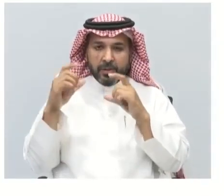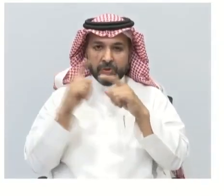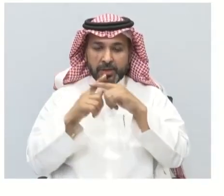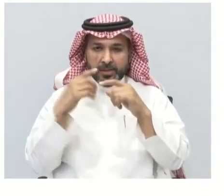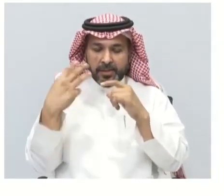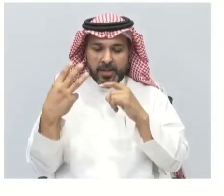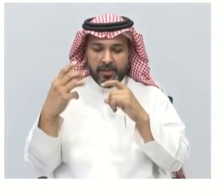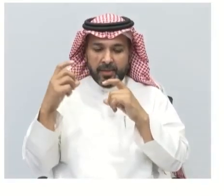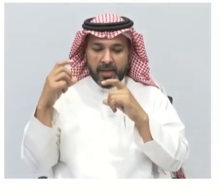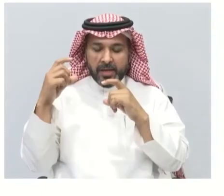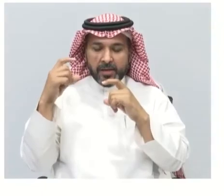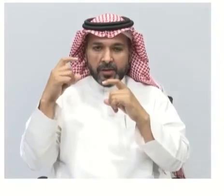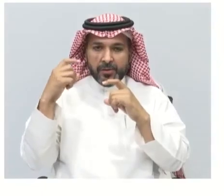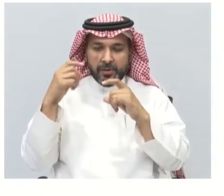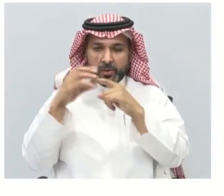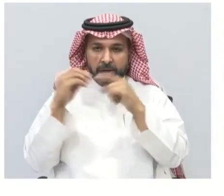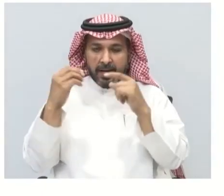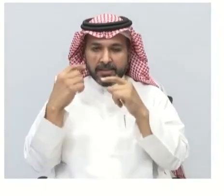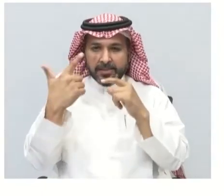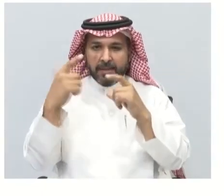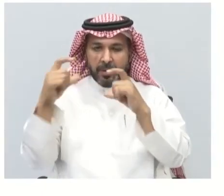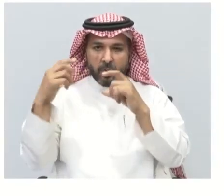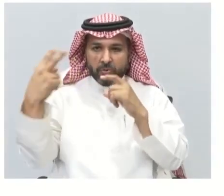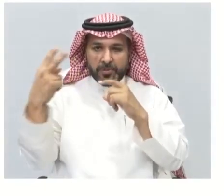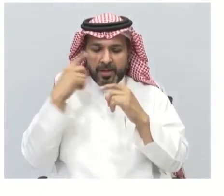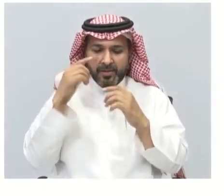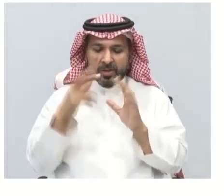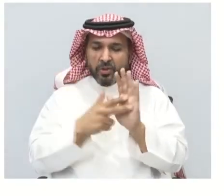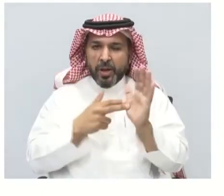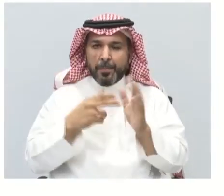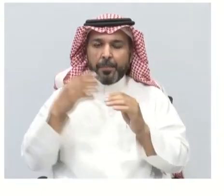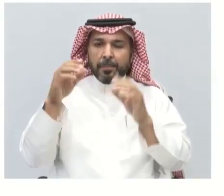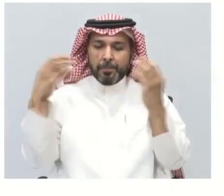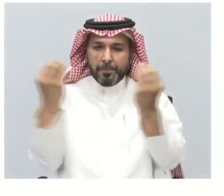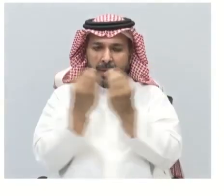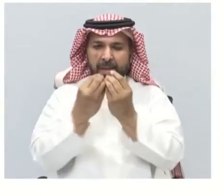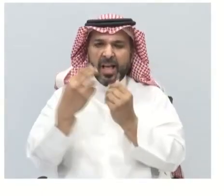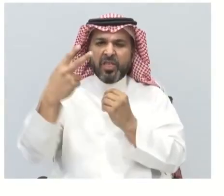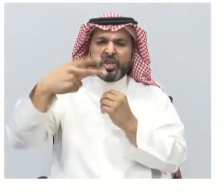جذر 20 طبعا هنا لما اجي اخذ قيمه الدي هنا تقريبا راح تكون